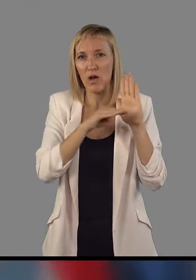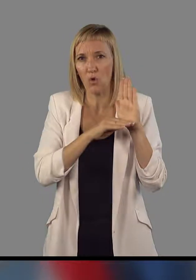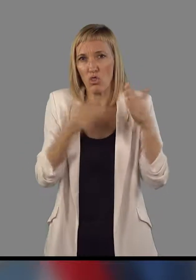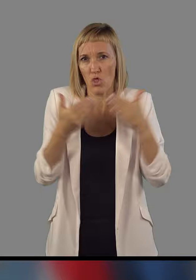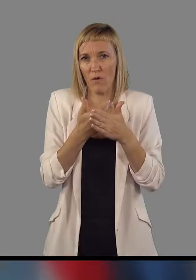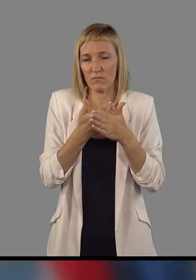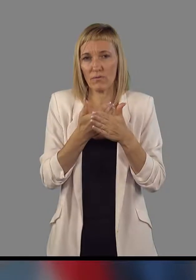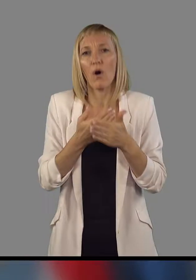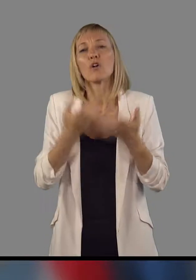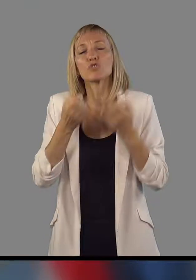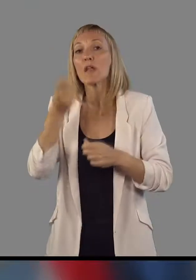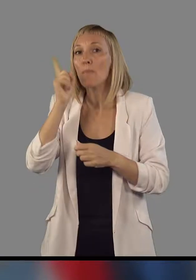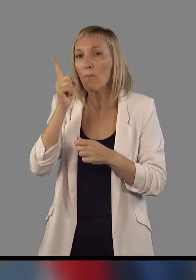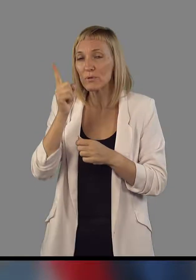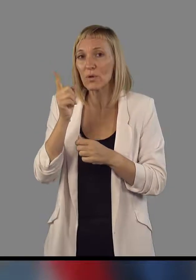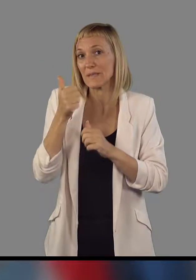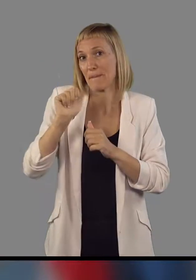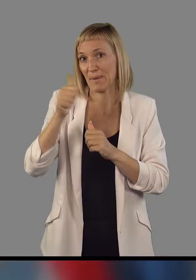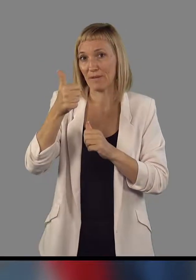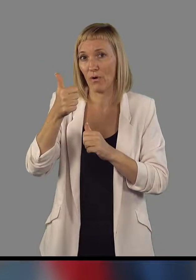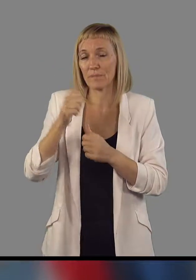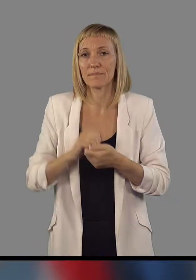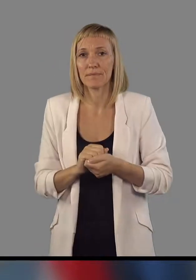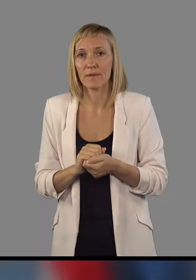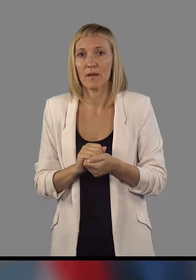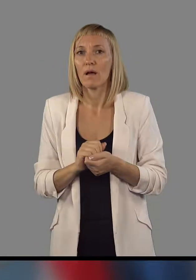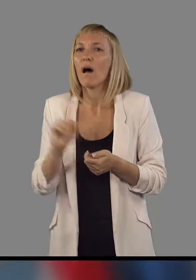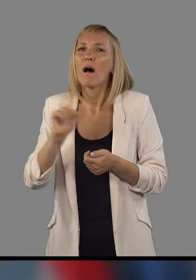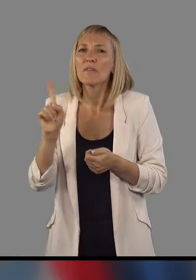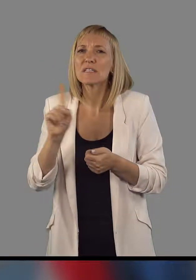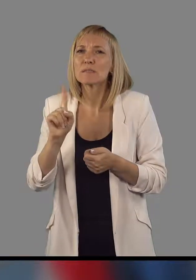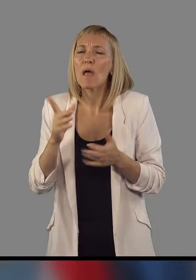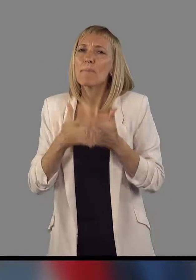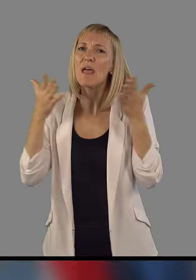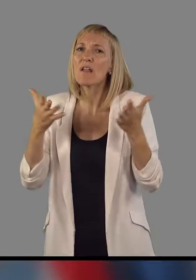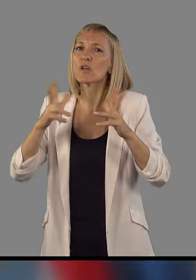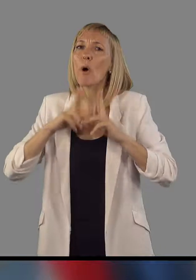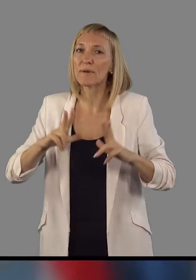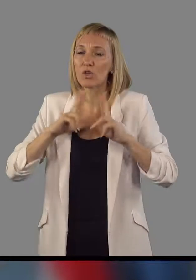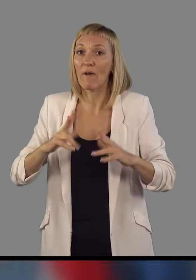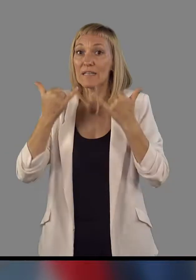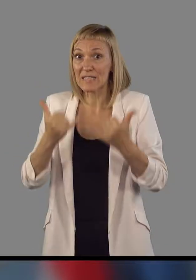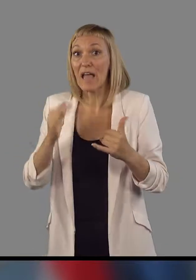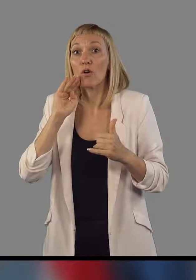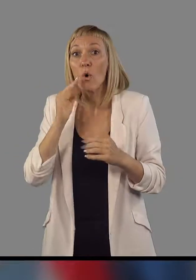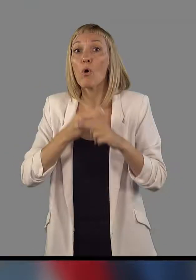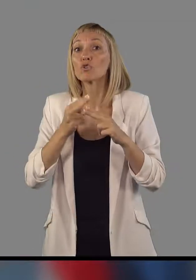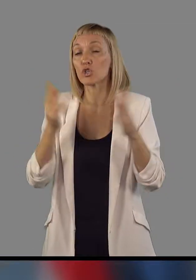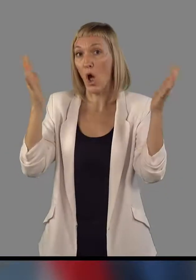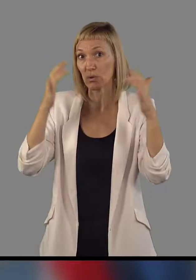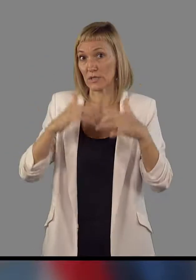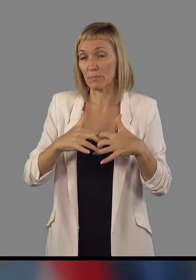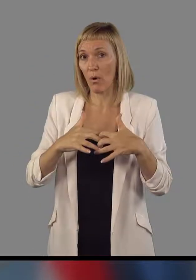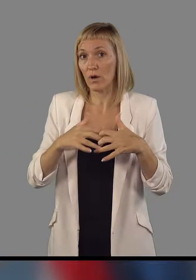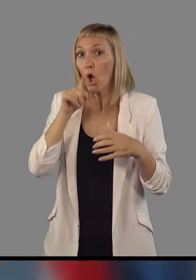vendarle rad opozoril, da ne bi smela biti prevelika pričakovanja, da zdaj, ko bo Državni